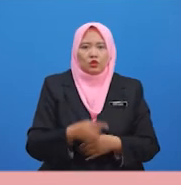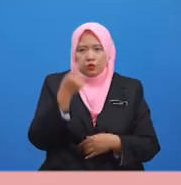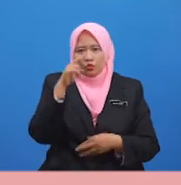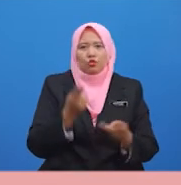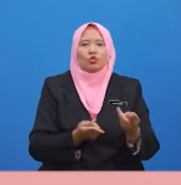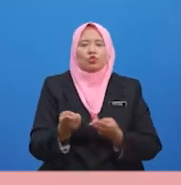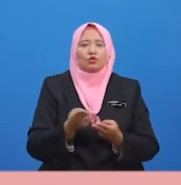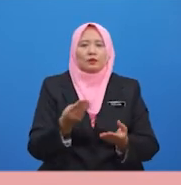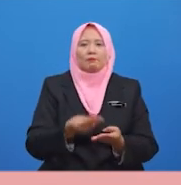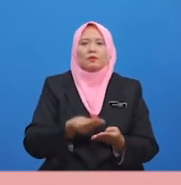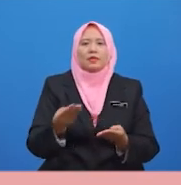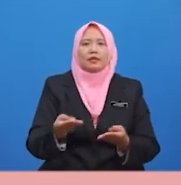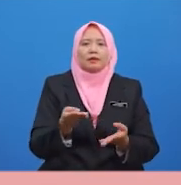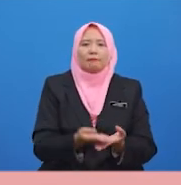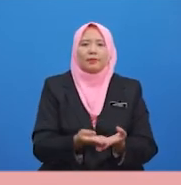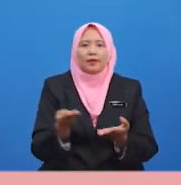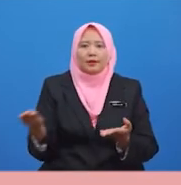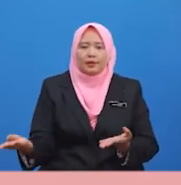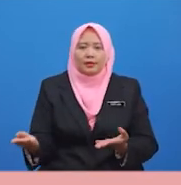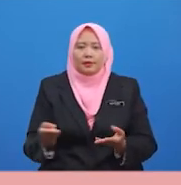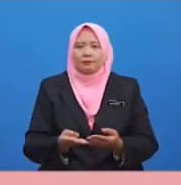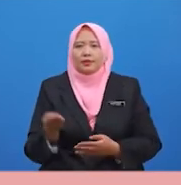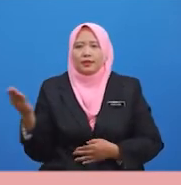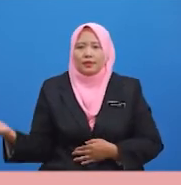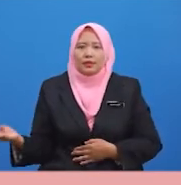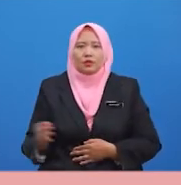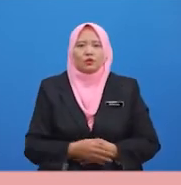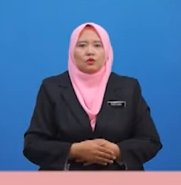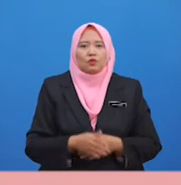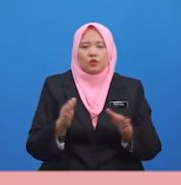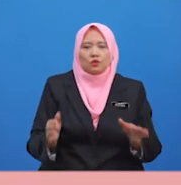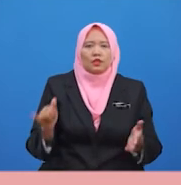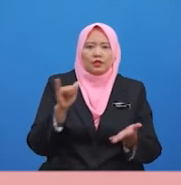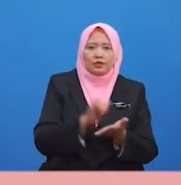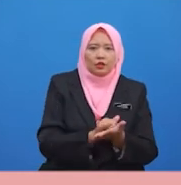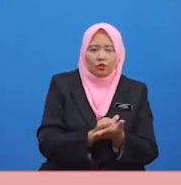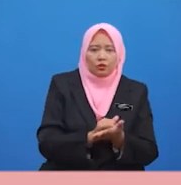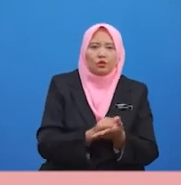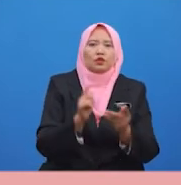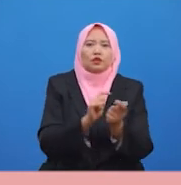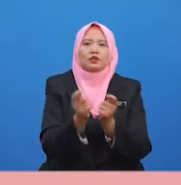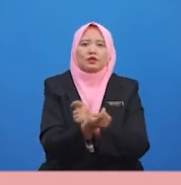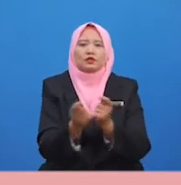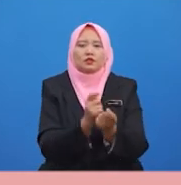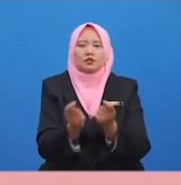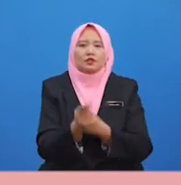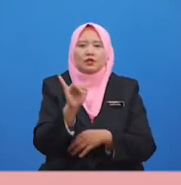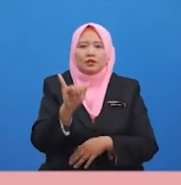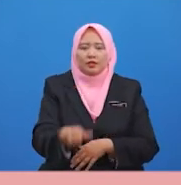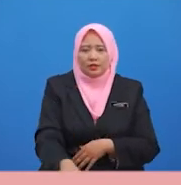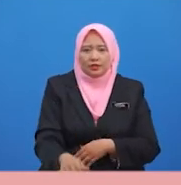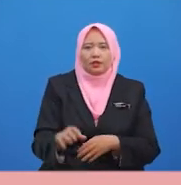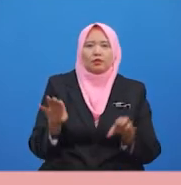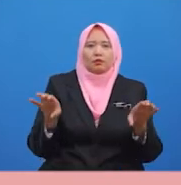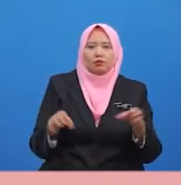huraian lengkap. Oleh itu, setiap transaksi yang dilakukan hendaklah menepati